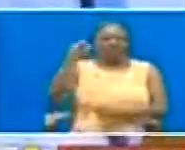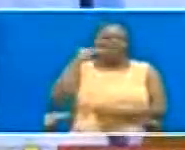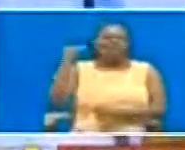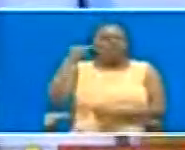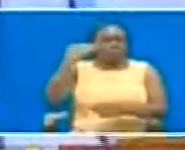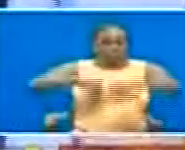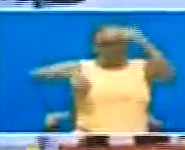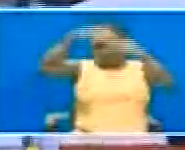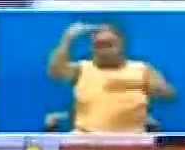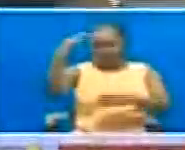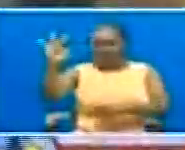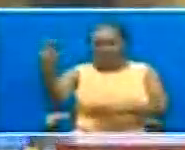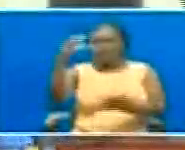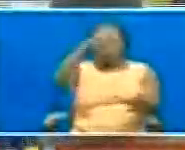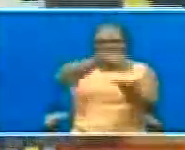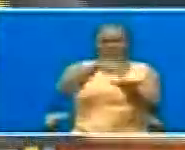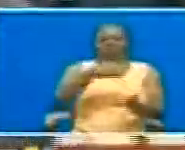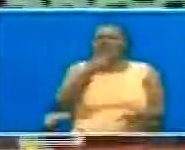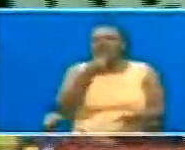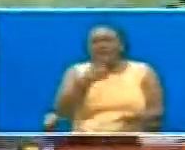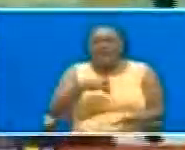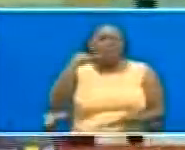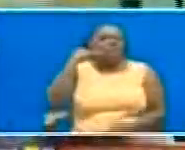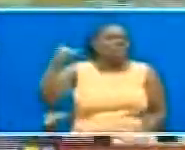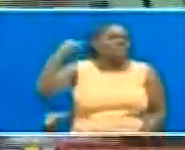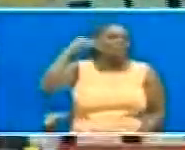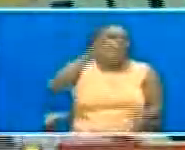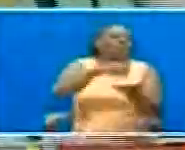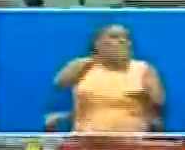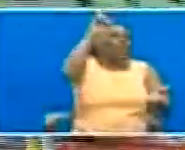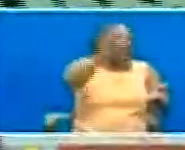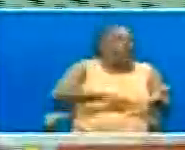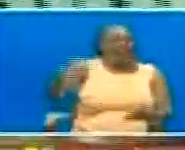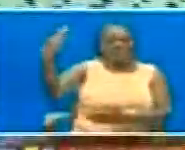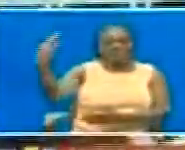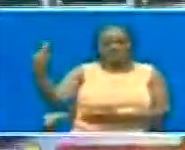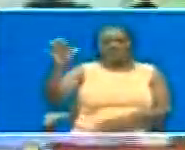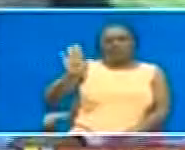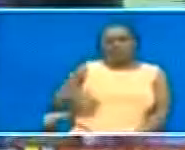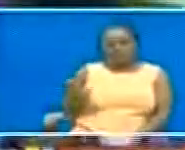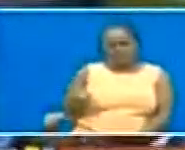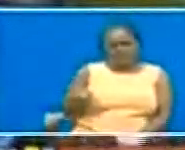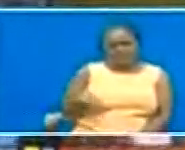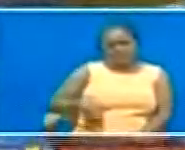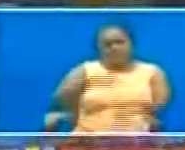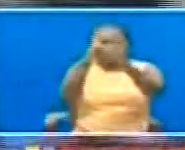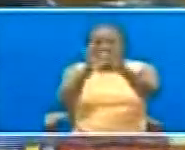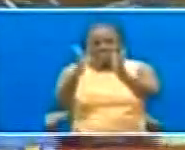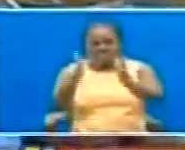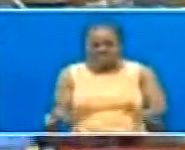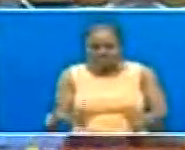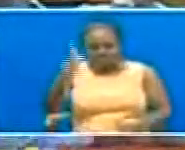katika nafasi ya tatu upande wa wanaume, huku chuo cha Maseno kikimaliza katika nafasi ya tatu upande wa kinadada. Robinson